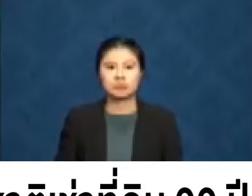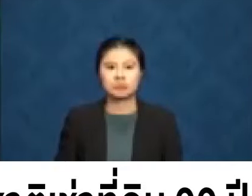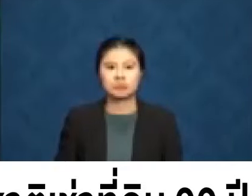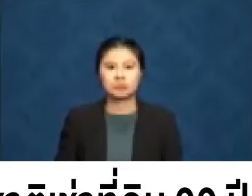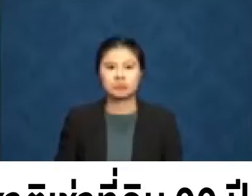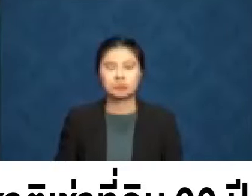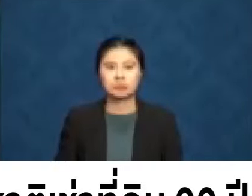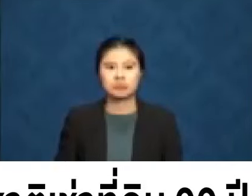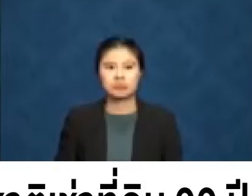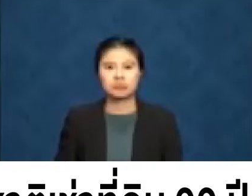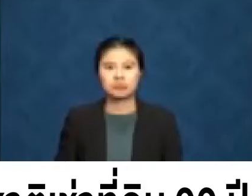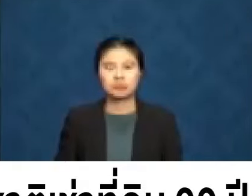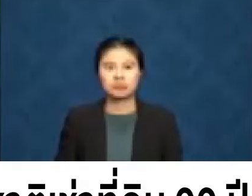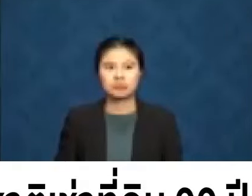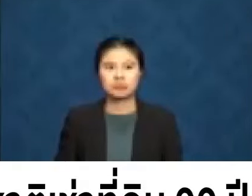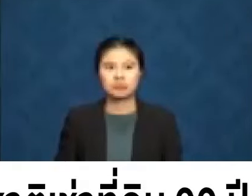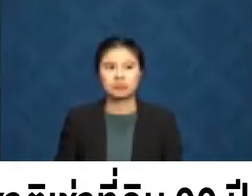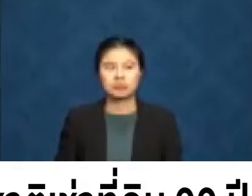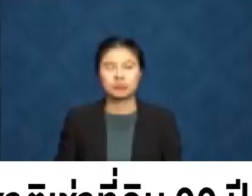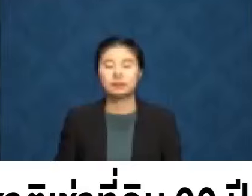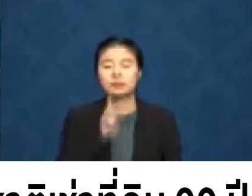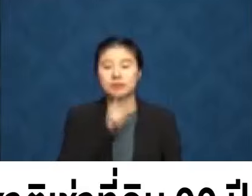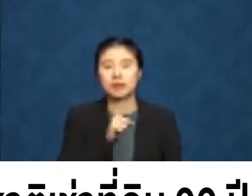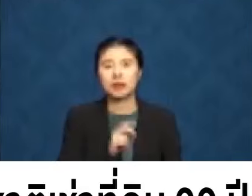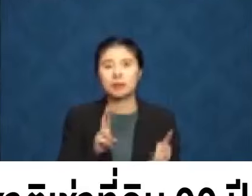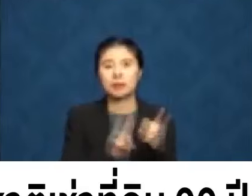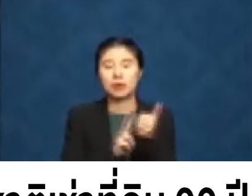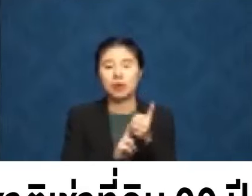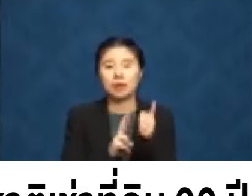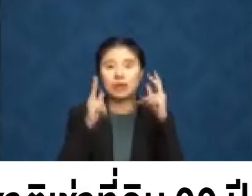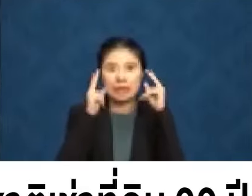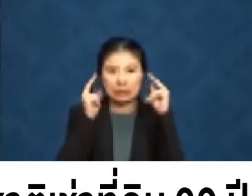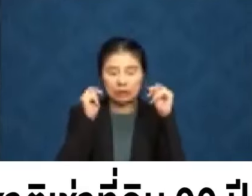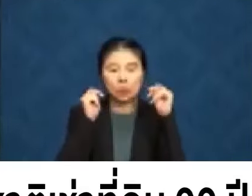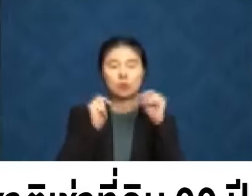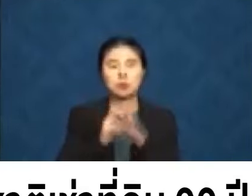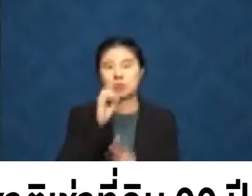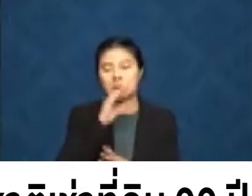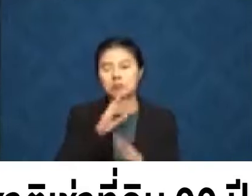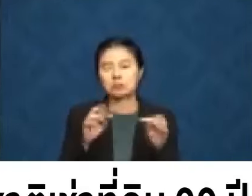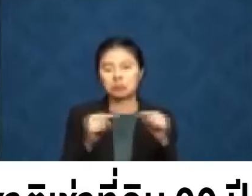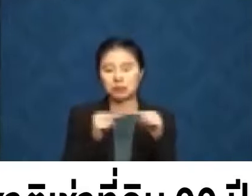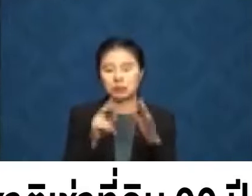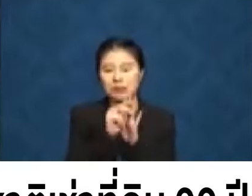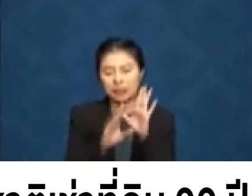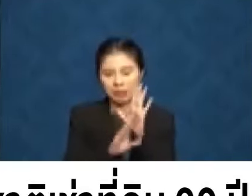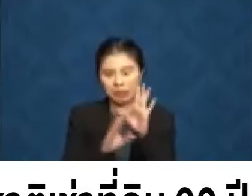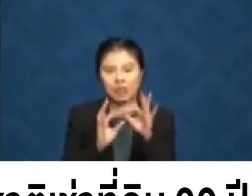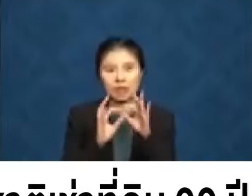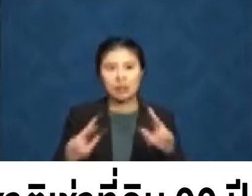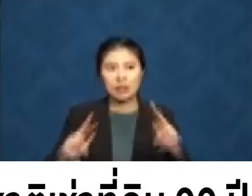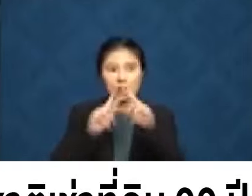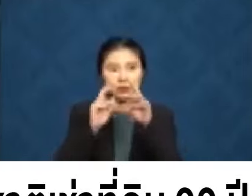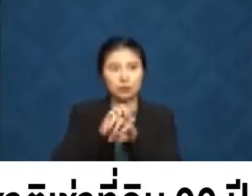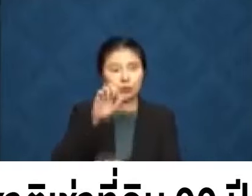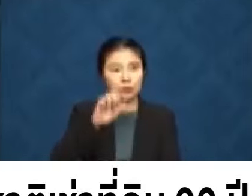ามที่ผมก็ไม่ทราบว่าวันนั้นที่ท่านภูมิธรรมท่านรองนายกเป็นคนเสนอแต่ที่ผมได้รับนโยบายจากท่านรัฐมนตรีว่าการกระทรวงมหาดไท